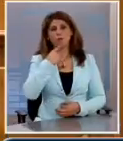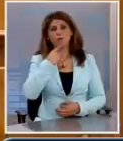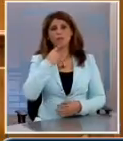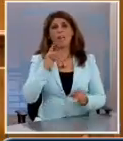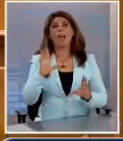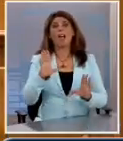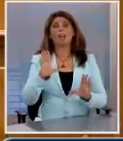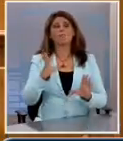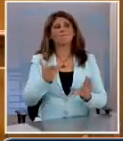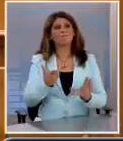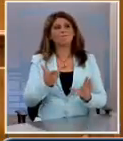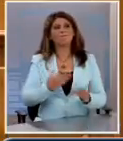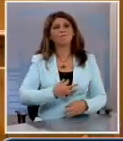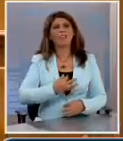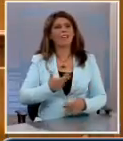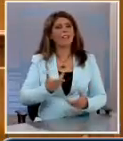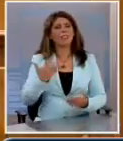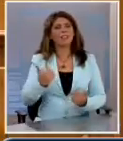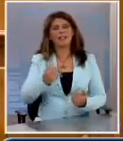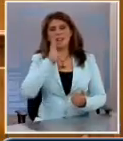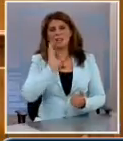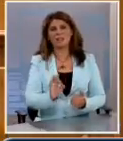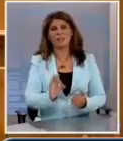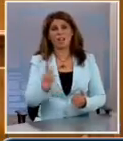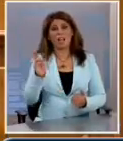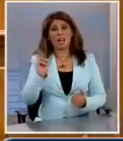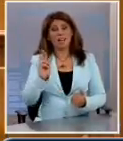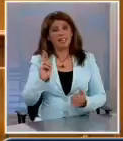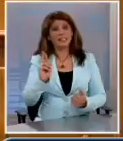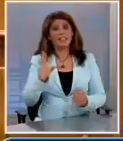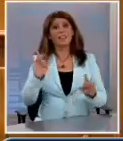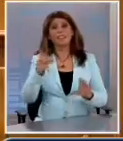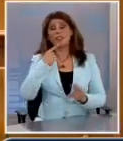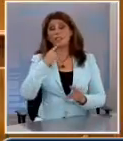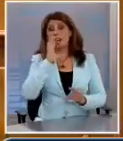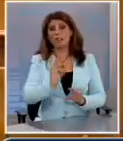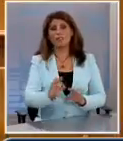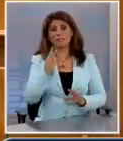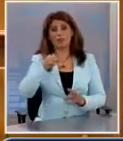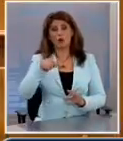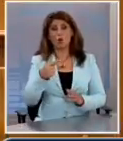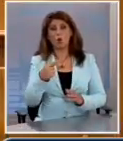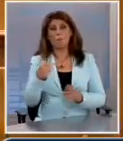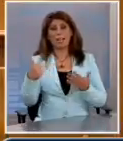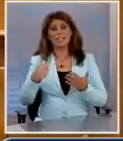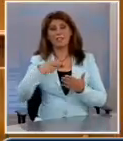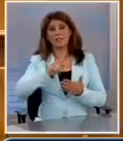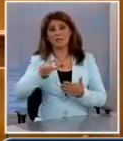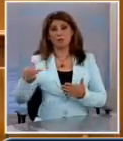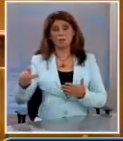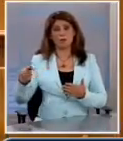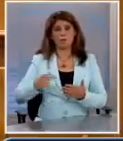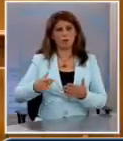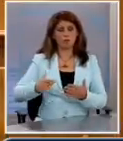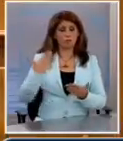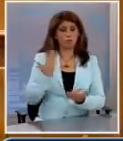αναξιοπιστία. Ρήτρα αναξιοπιστίας είναι το επιπλέον πακέτο των 3,6 δισεκατομμυρίων ευρώ που μας ζητείτε